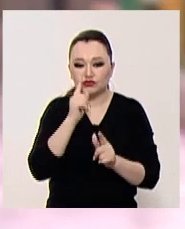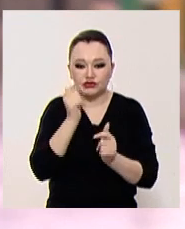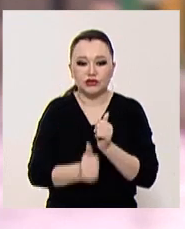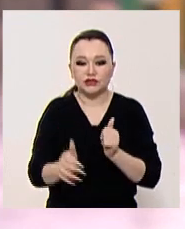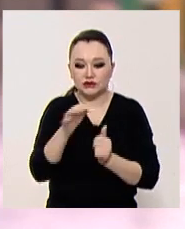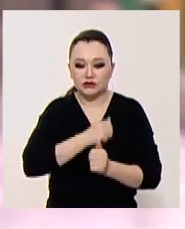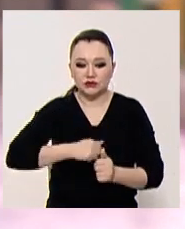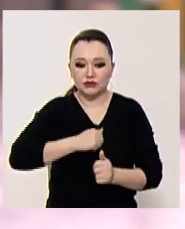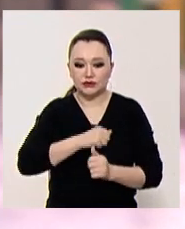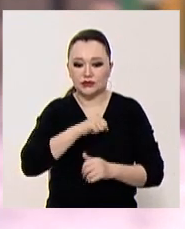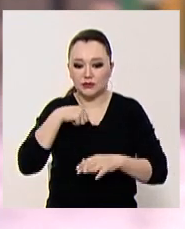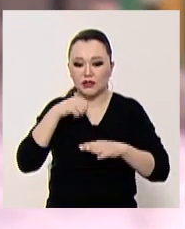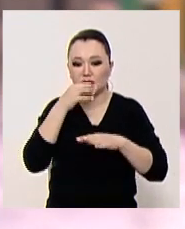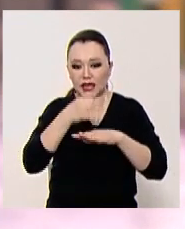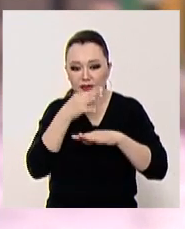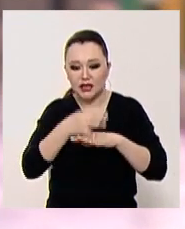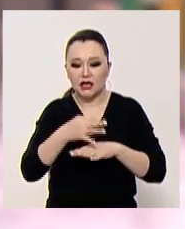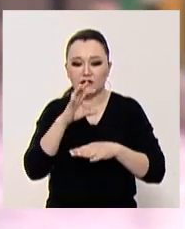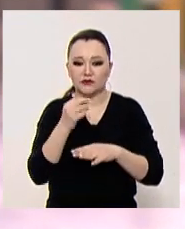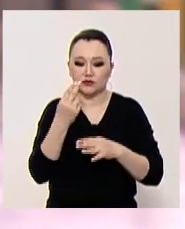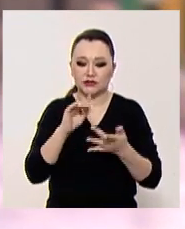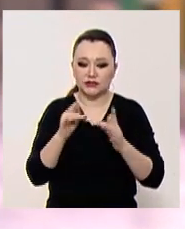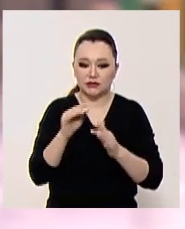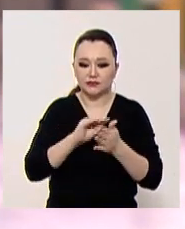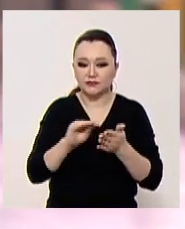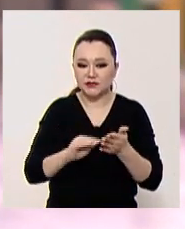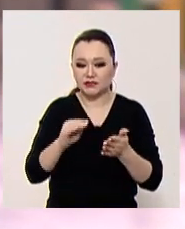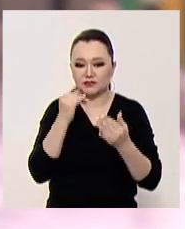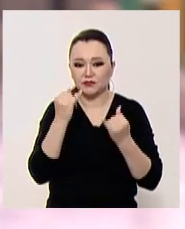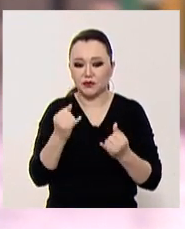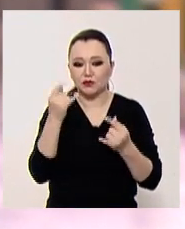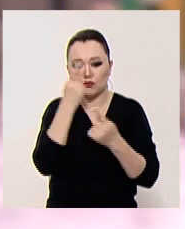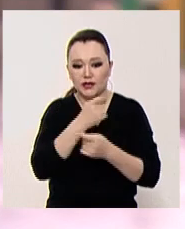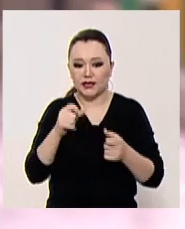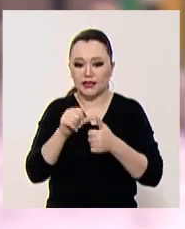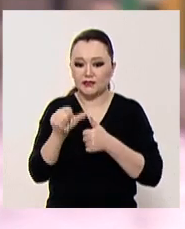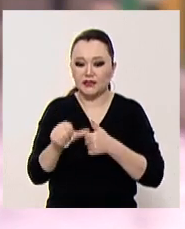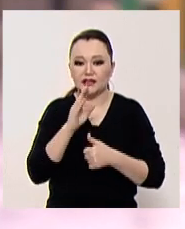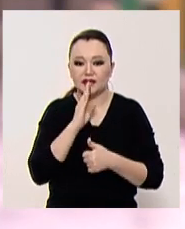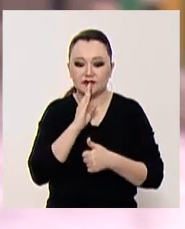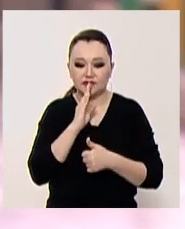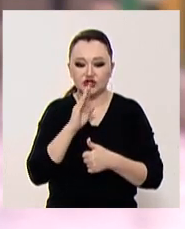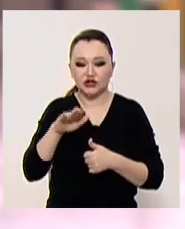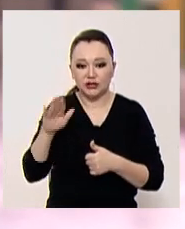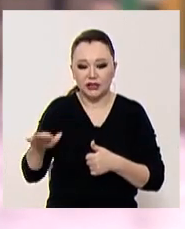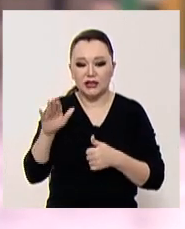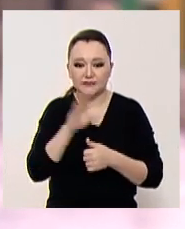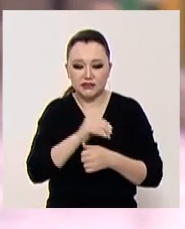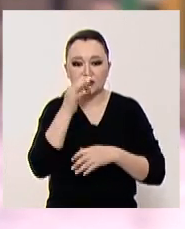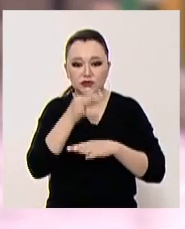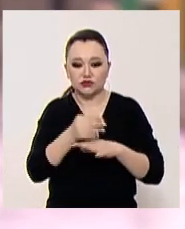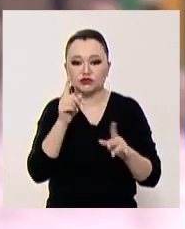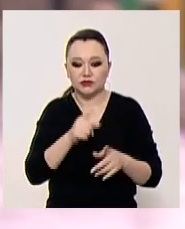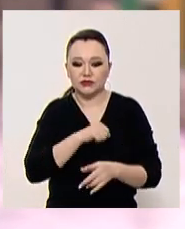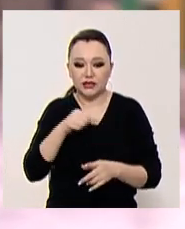всего злостные комментарии в соцсетях и в целом негативный контент публикуют именно девочки. Причем они же и признаются,